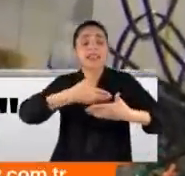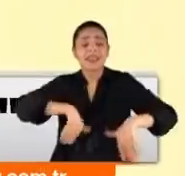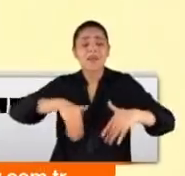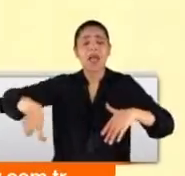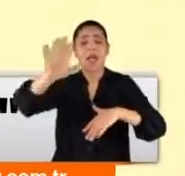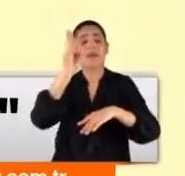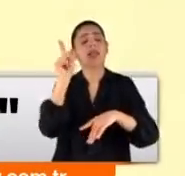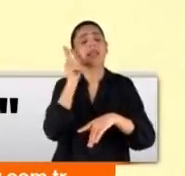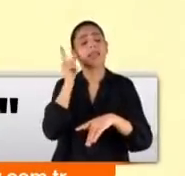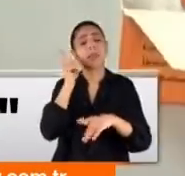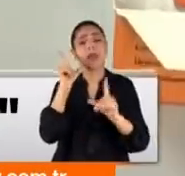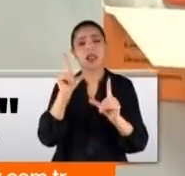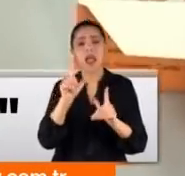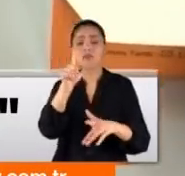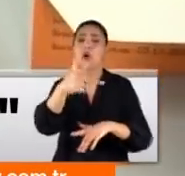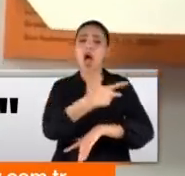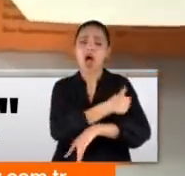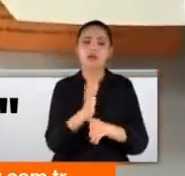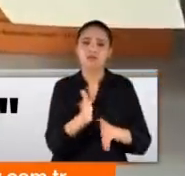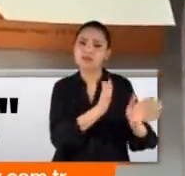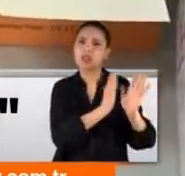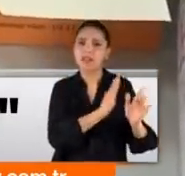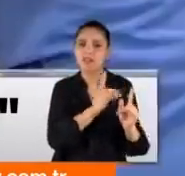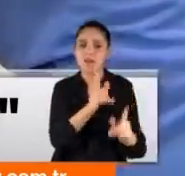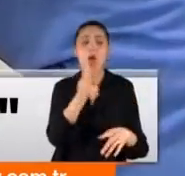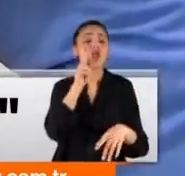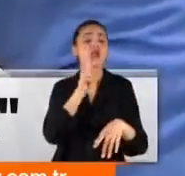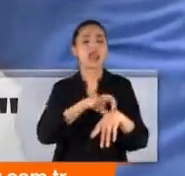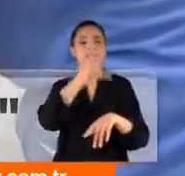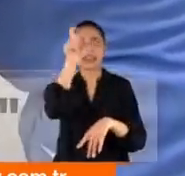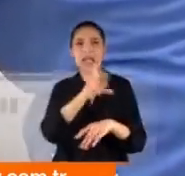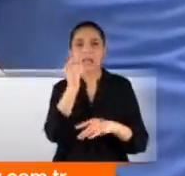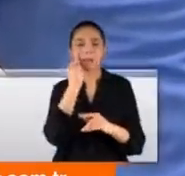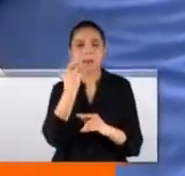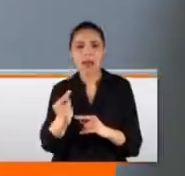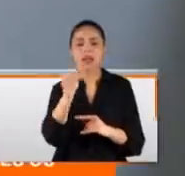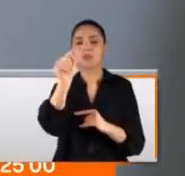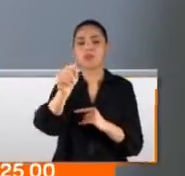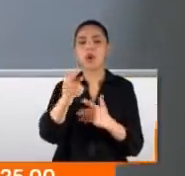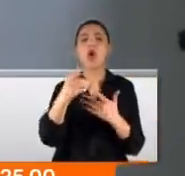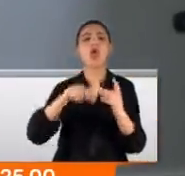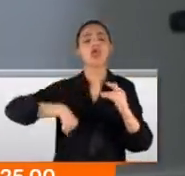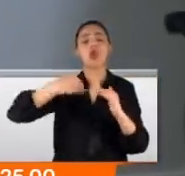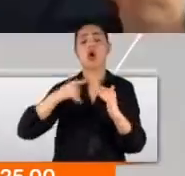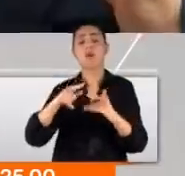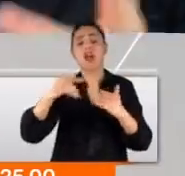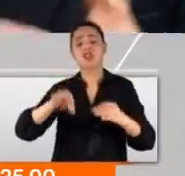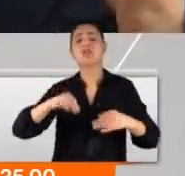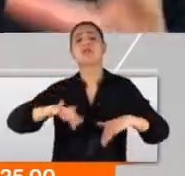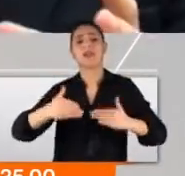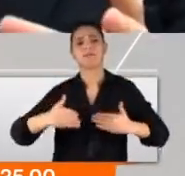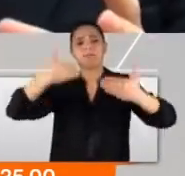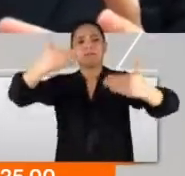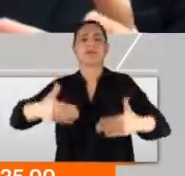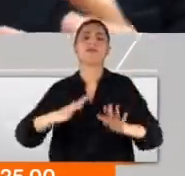uymak şart. Bir yandan aşılama süreci de devam ediyor. Son rakamlara bakılırsa normalleşme biraz daha askıya alınacak gibi görünüyor.